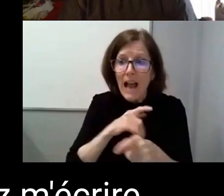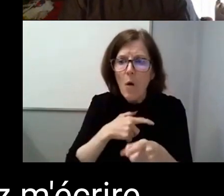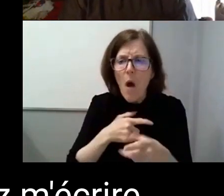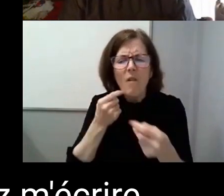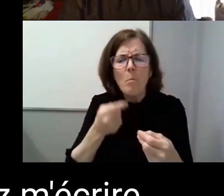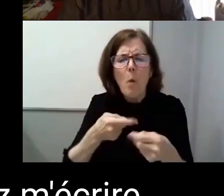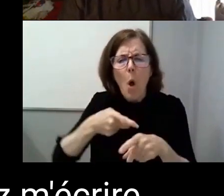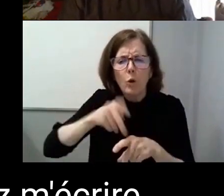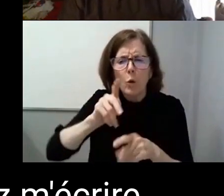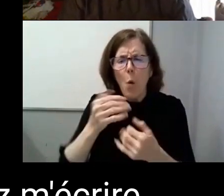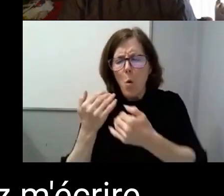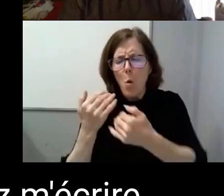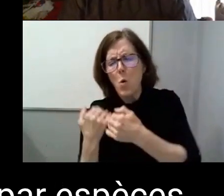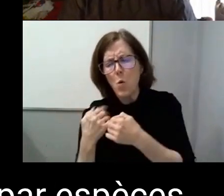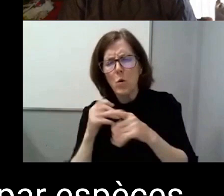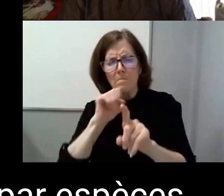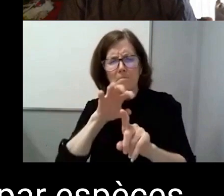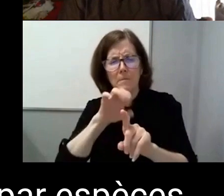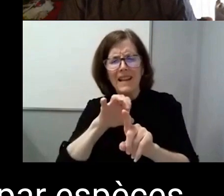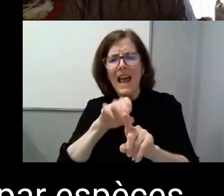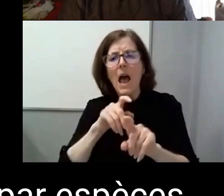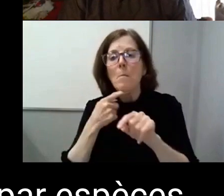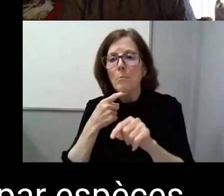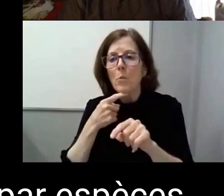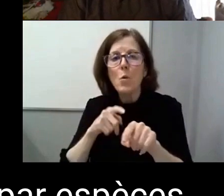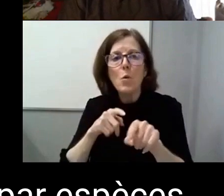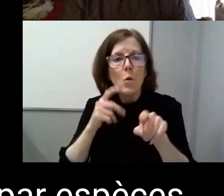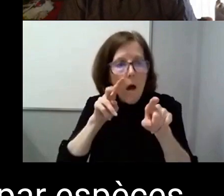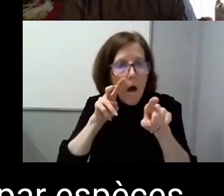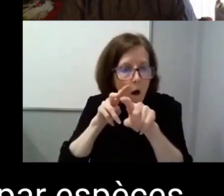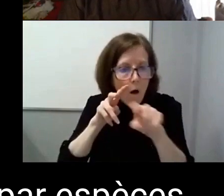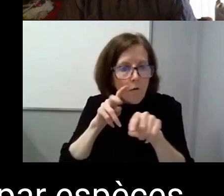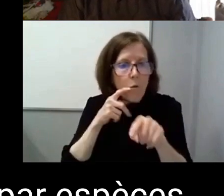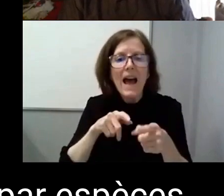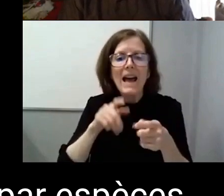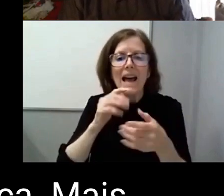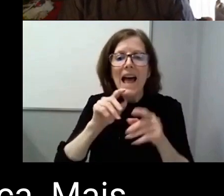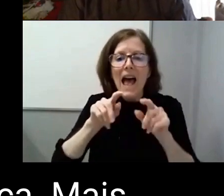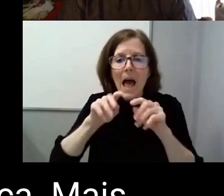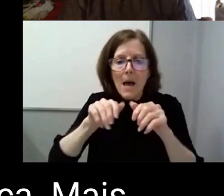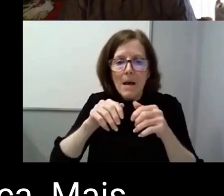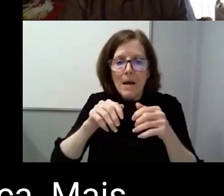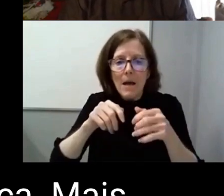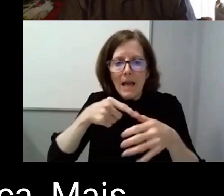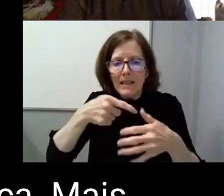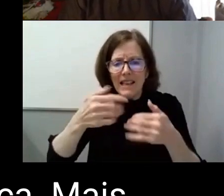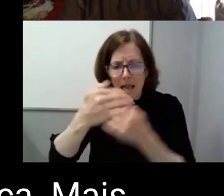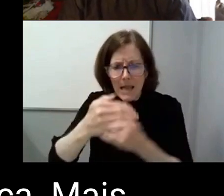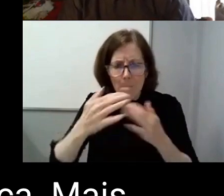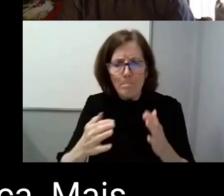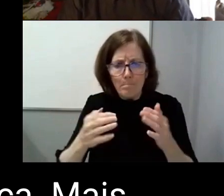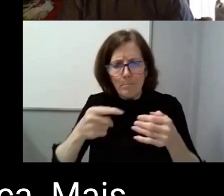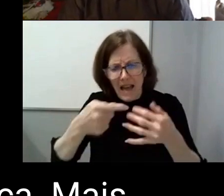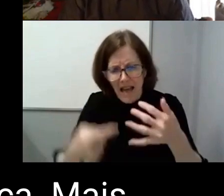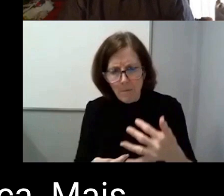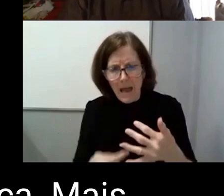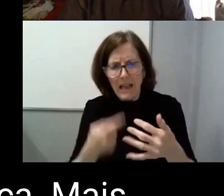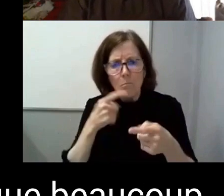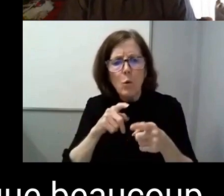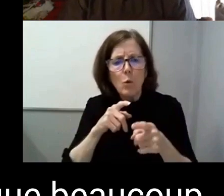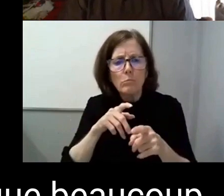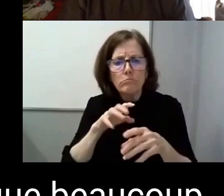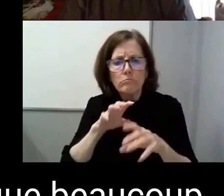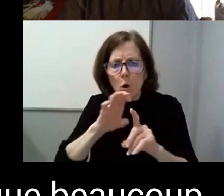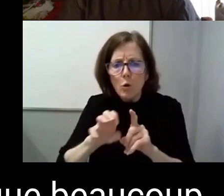pesant, vous pouvez m'écrire. On a une série de paramètres là, de culture par espèce pour stimuler la fructification, tout